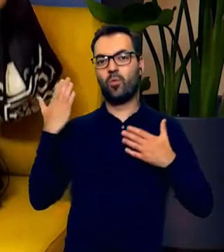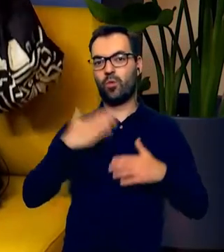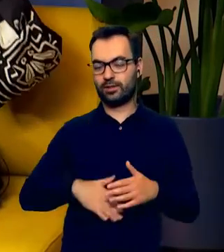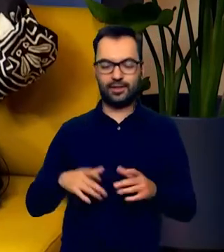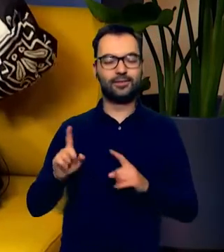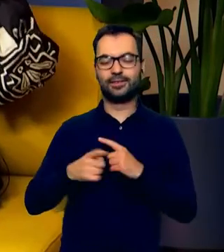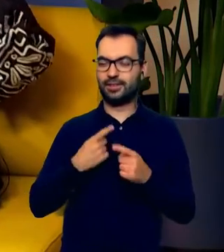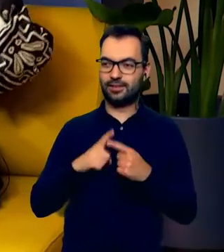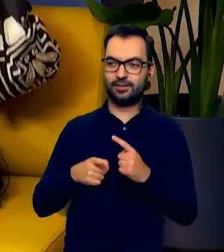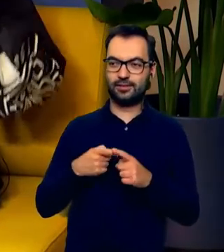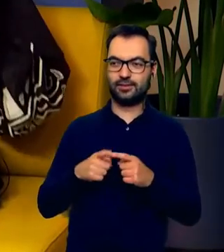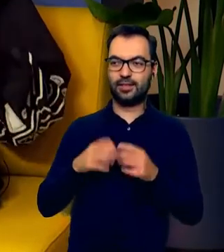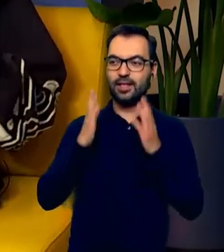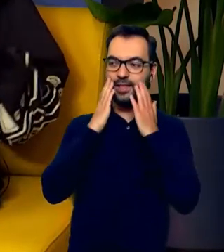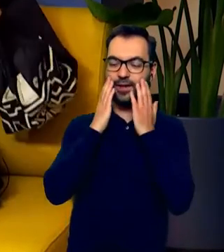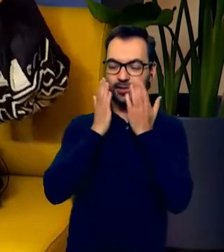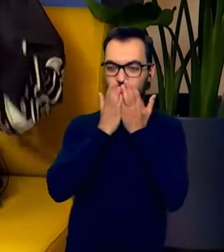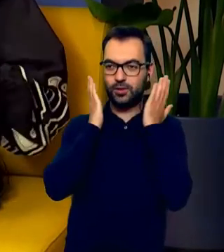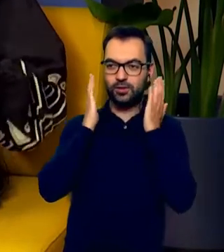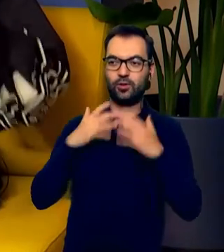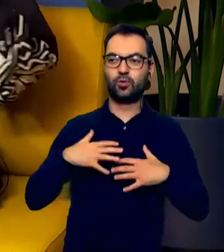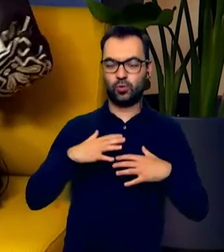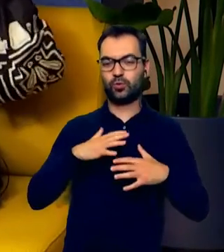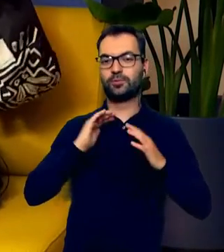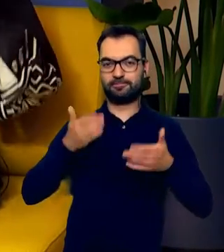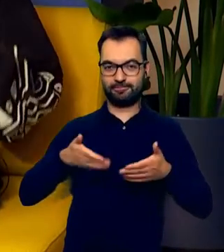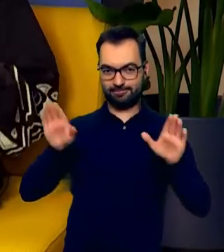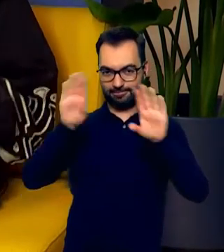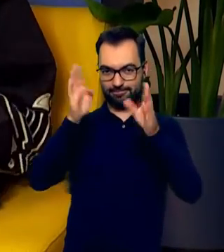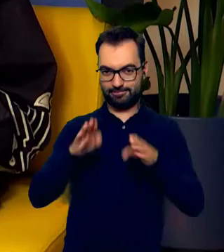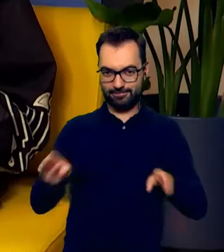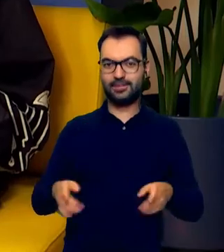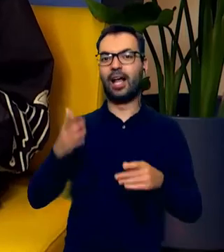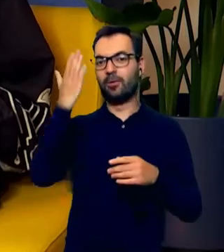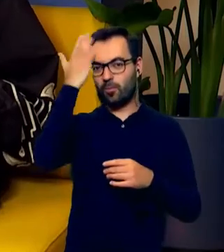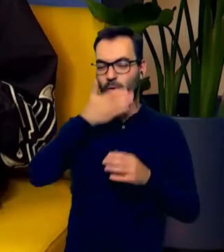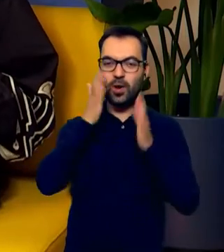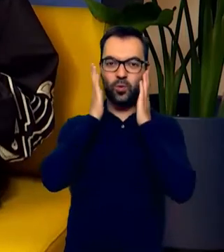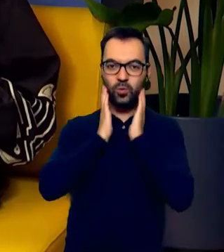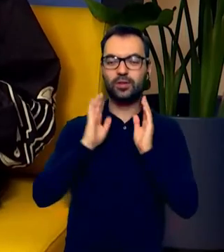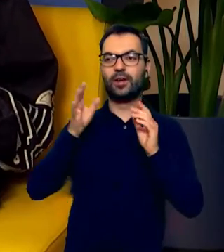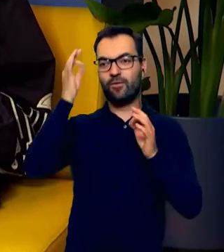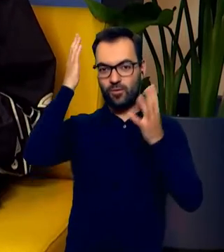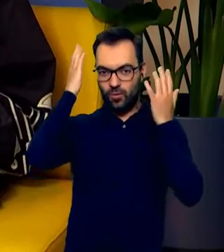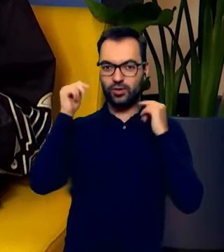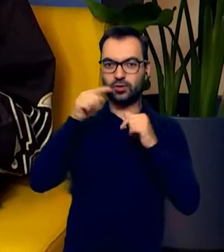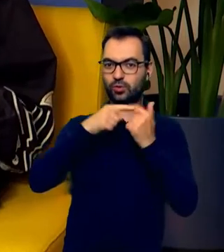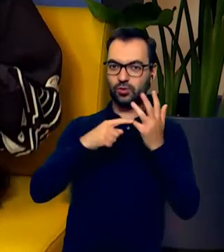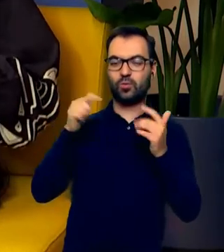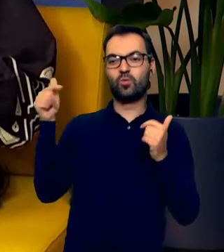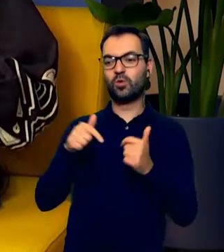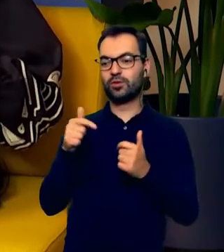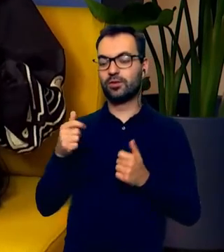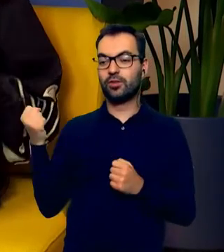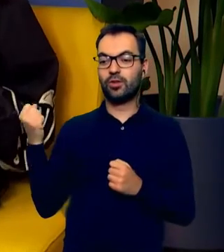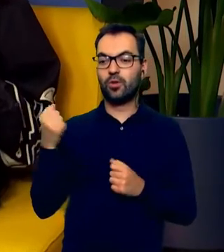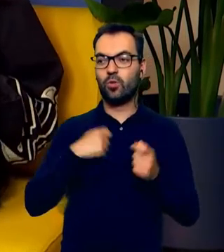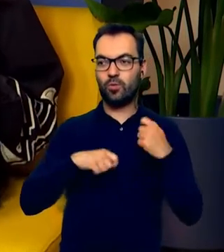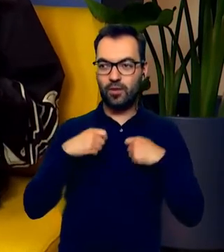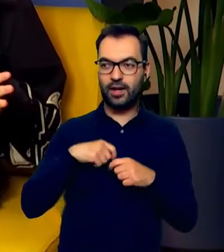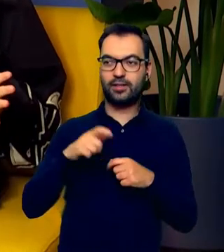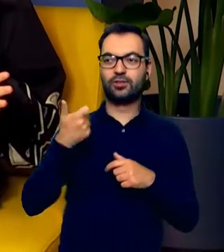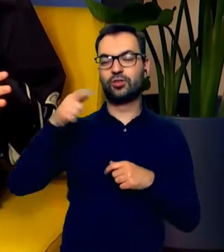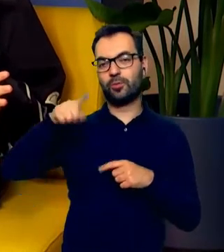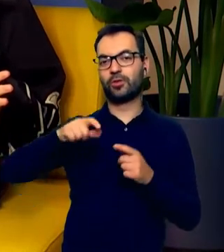płaska, czy w sensie... Na twarzy, bo tu musisz być wypukła, tu musisz być gładka, musisz mieć takie fryzury, a nie takie, musisz nosić ciuchy,